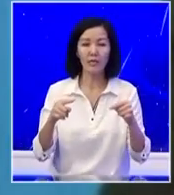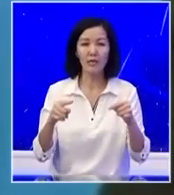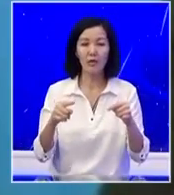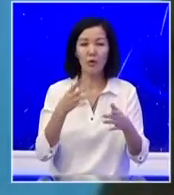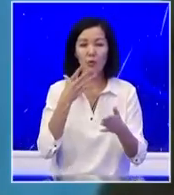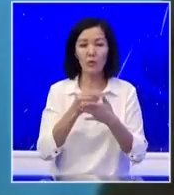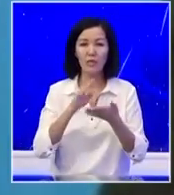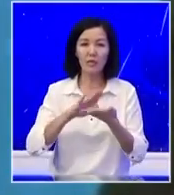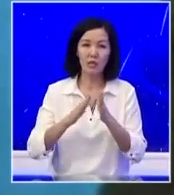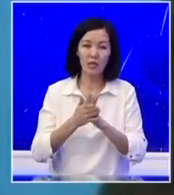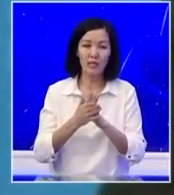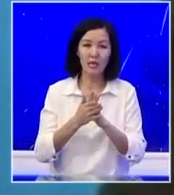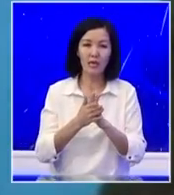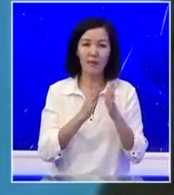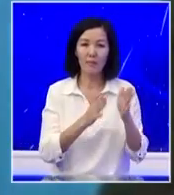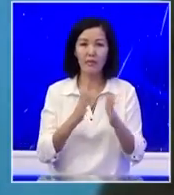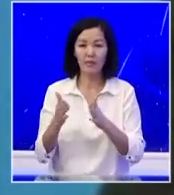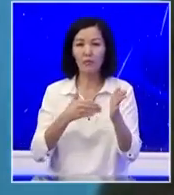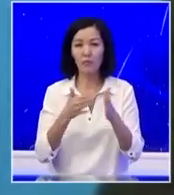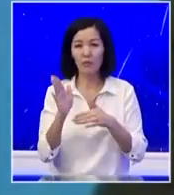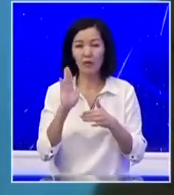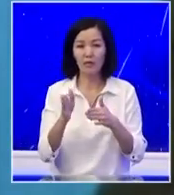қарай біртіндеп алынады.